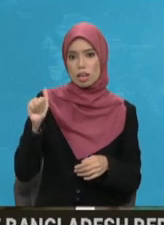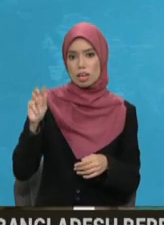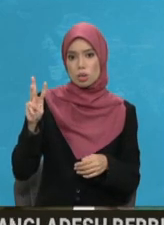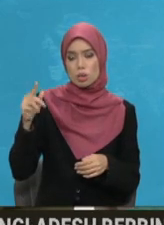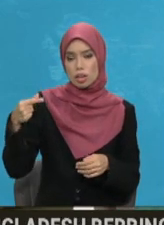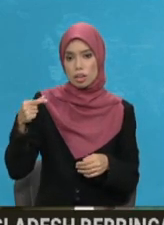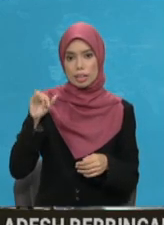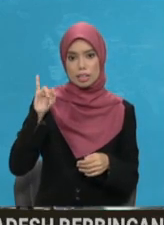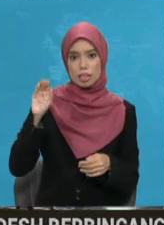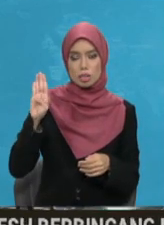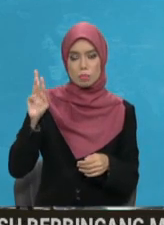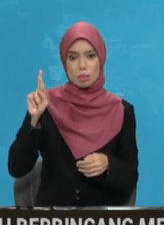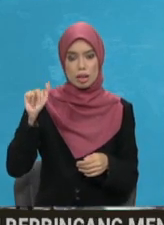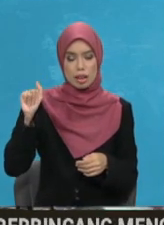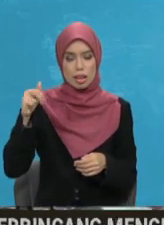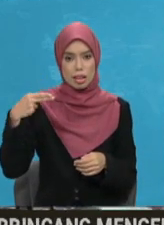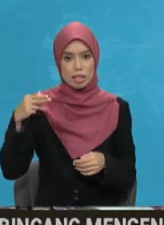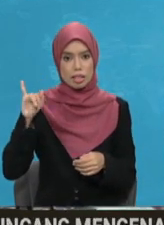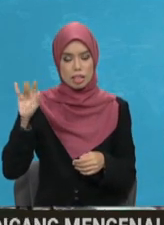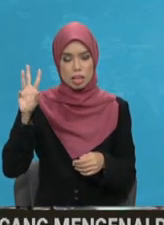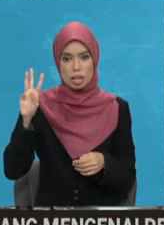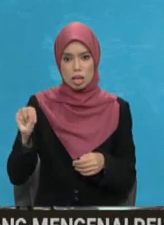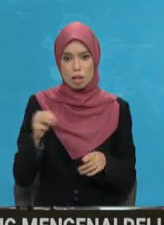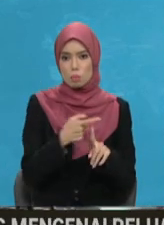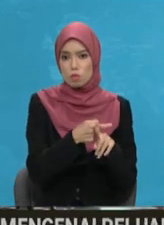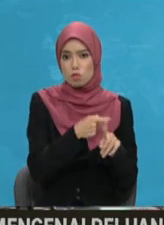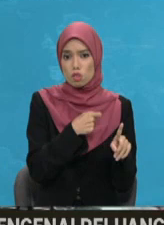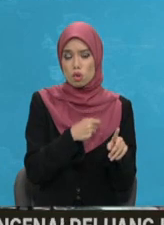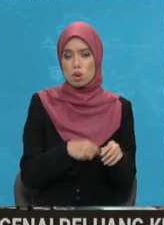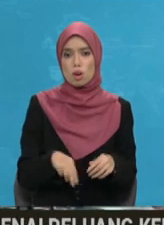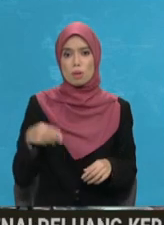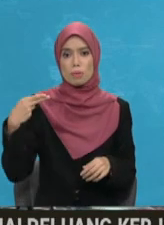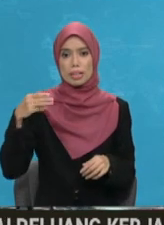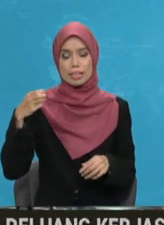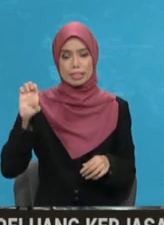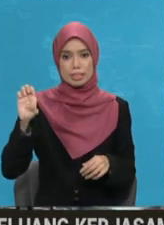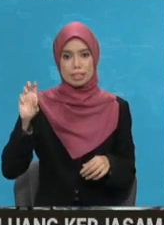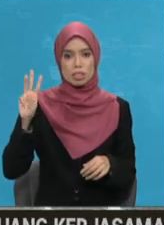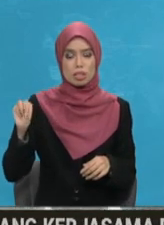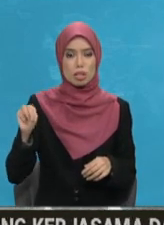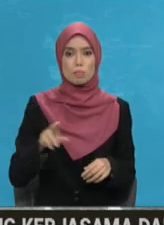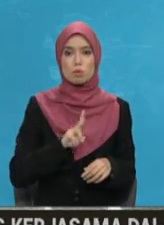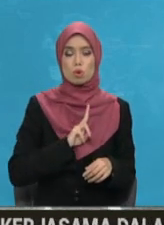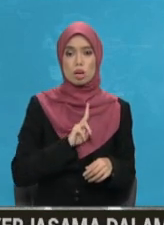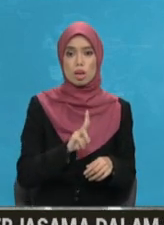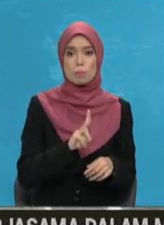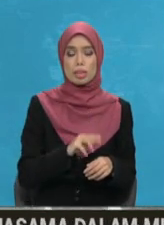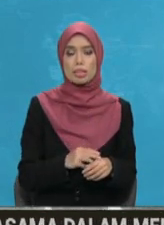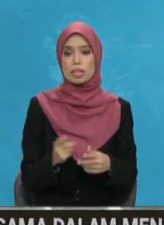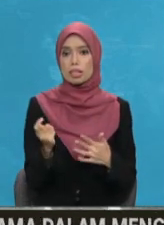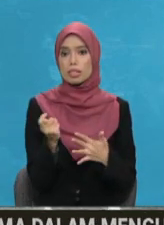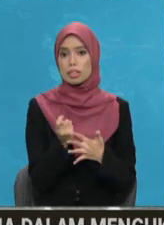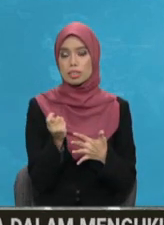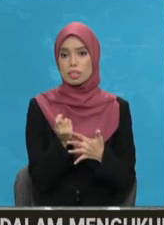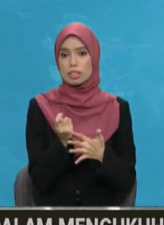Setia Usaha tetap Kementerian Agama dan uang Haji Muhammad sarudin bin Haji timbang timbangan Setia Usaha